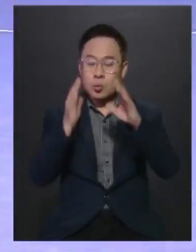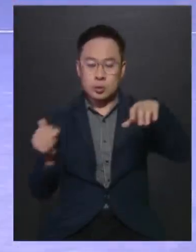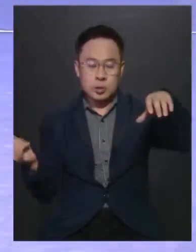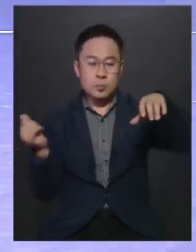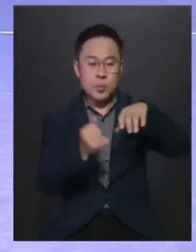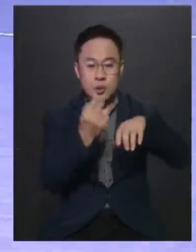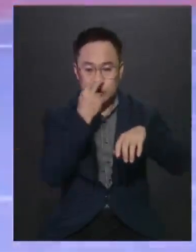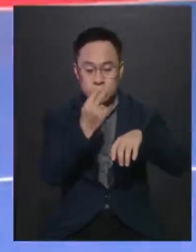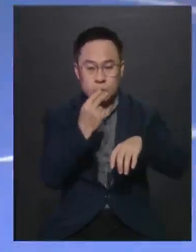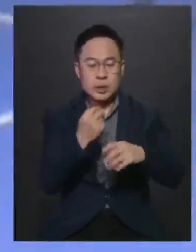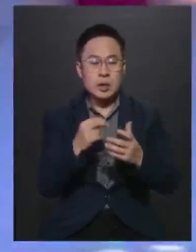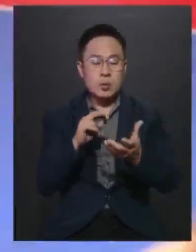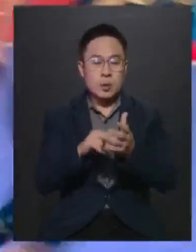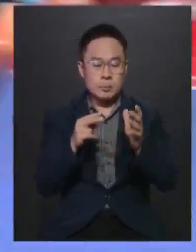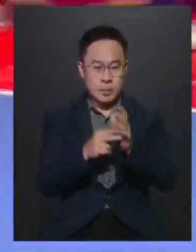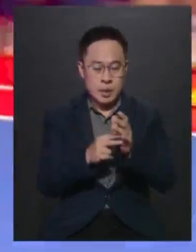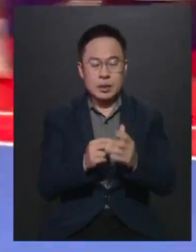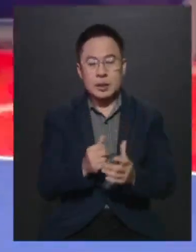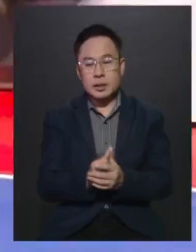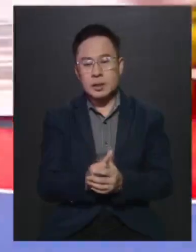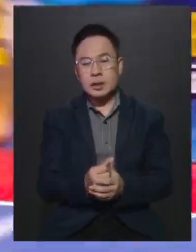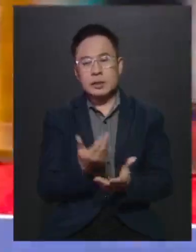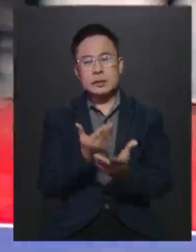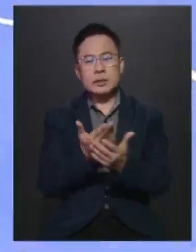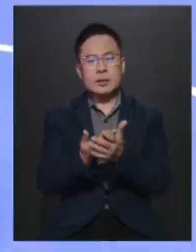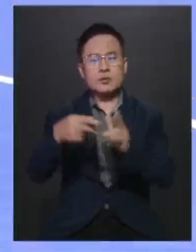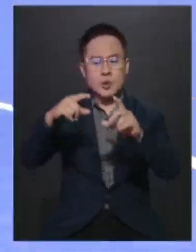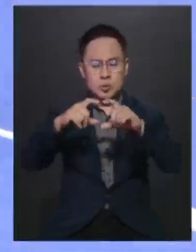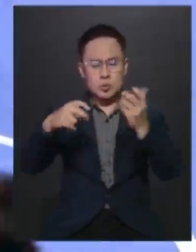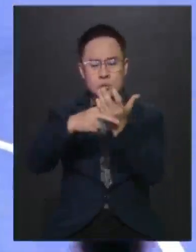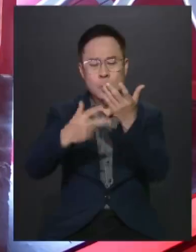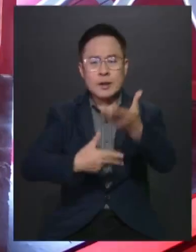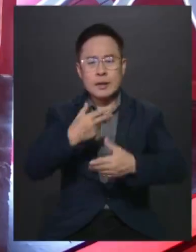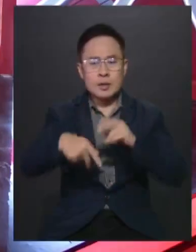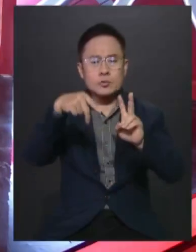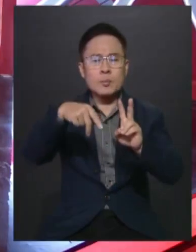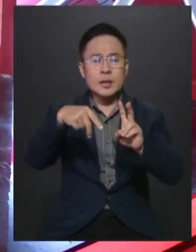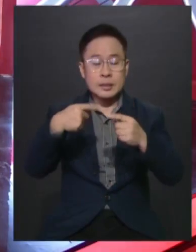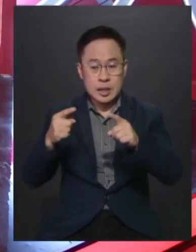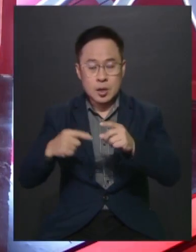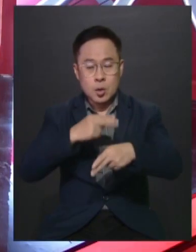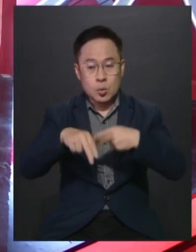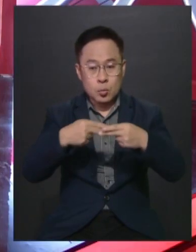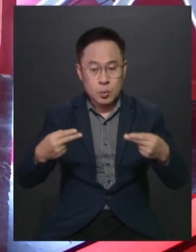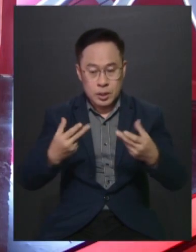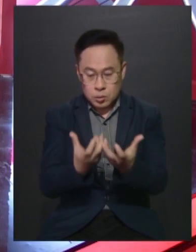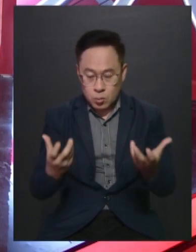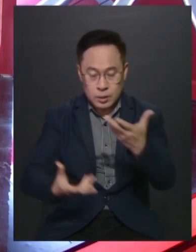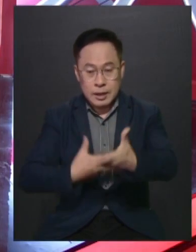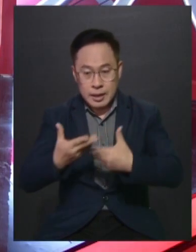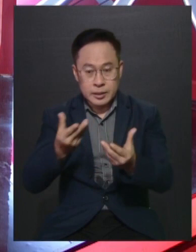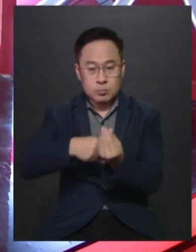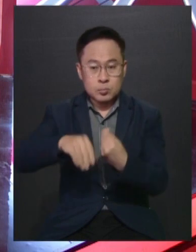สำคัญน้อยกว่ายอดของที่ระลึกนะถูกต้องค่ะก่อนเนี่ยเราก็จะเห็นว่าความคึกคักที่มันเกิดขึ้นสำหรับการแข่งขันฟุตซอล